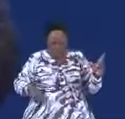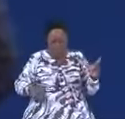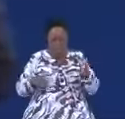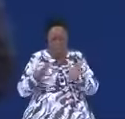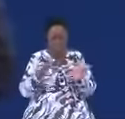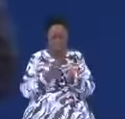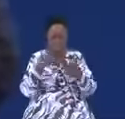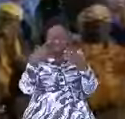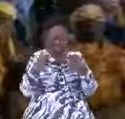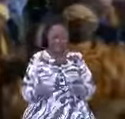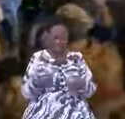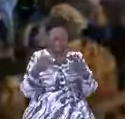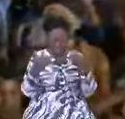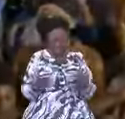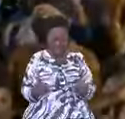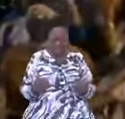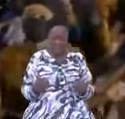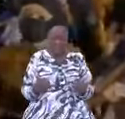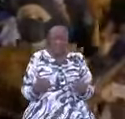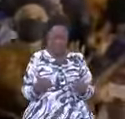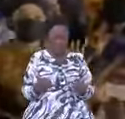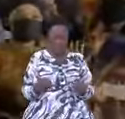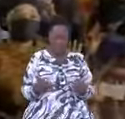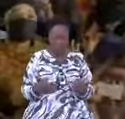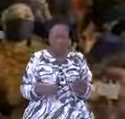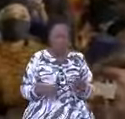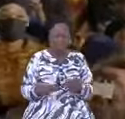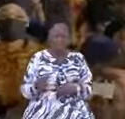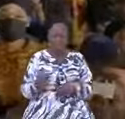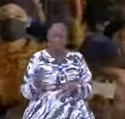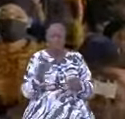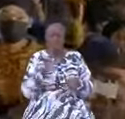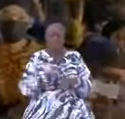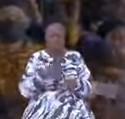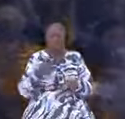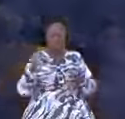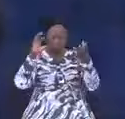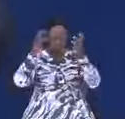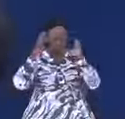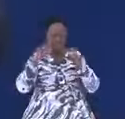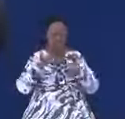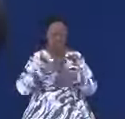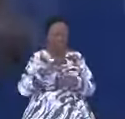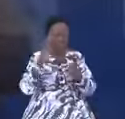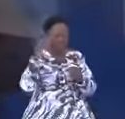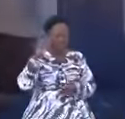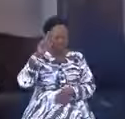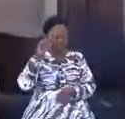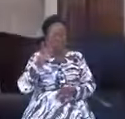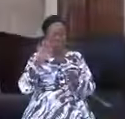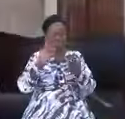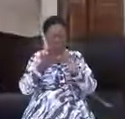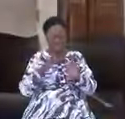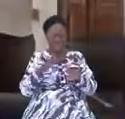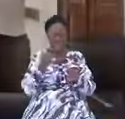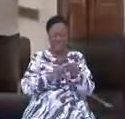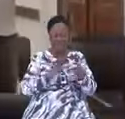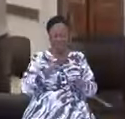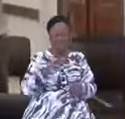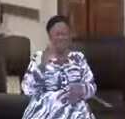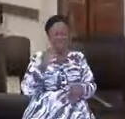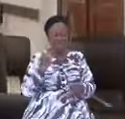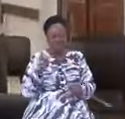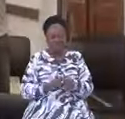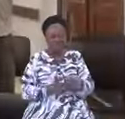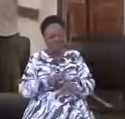à la radio à la télévision en ligne partout dans toutes les nations à toutes les assemblées miracle